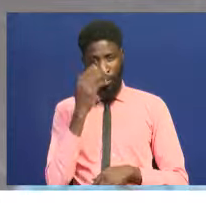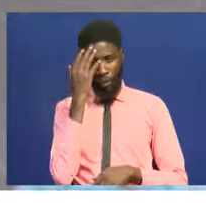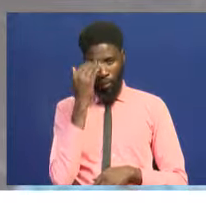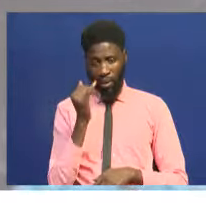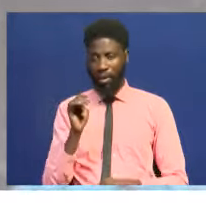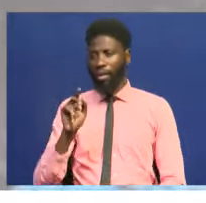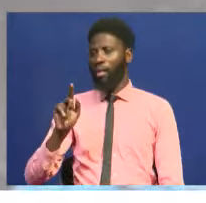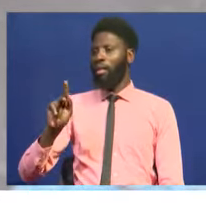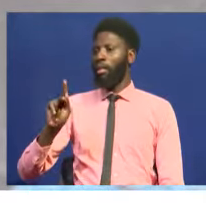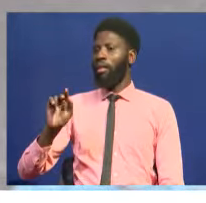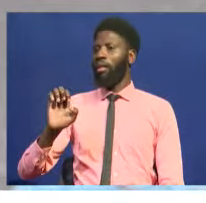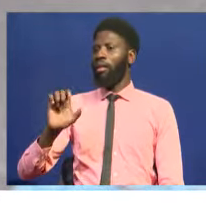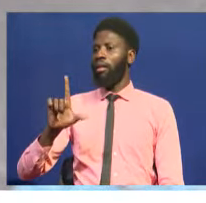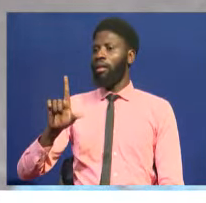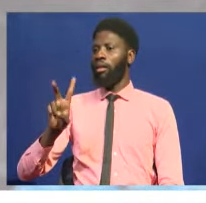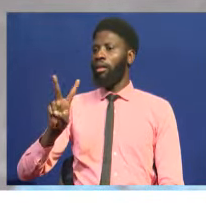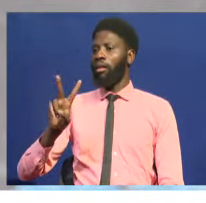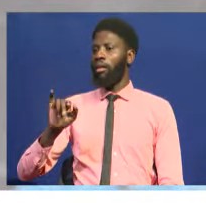alikuwa ni mtu,